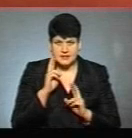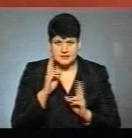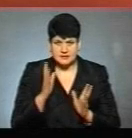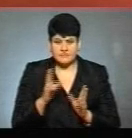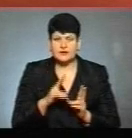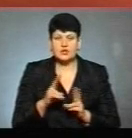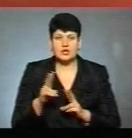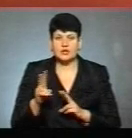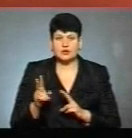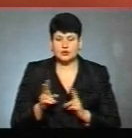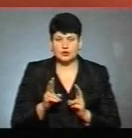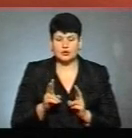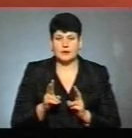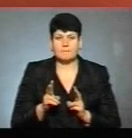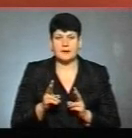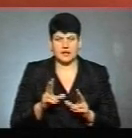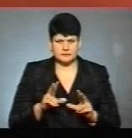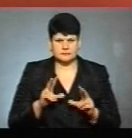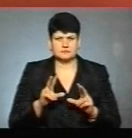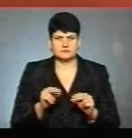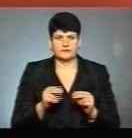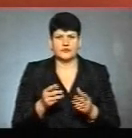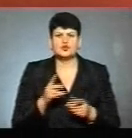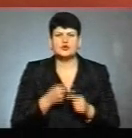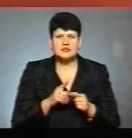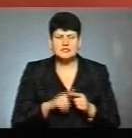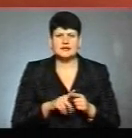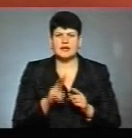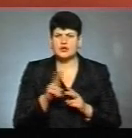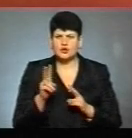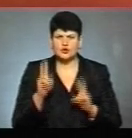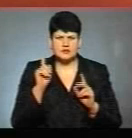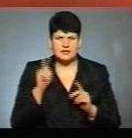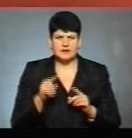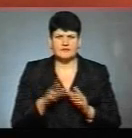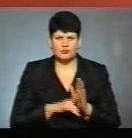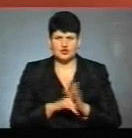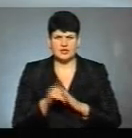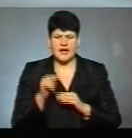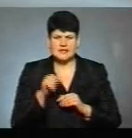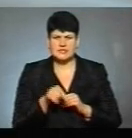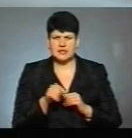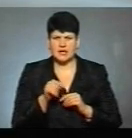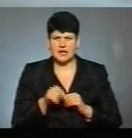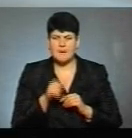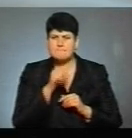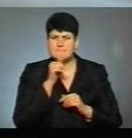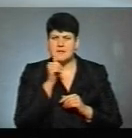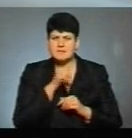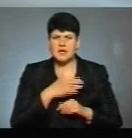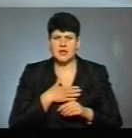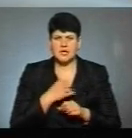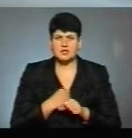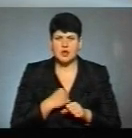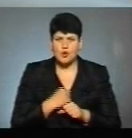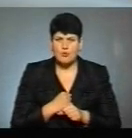Це ми присягу прийняли, що це про це ніхто. Віднині починається така підпільна наша